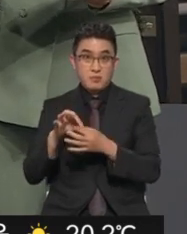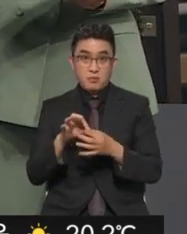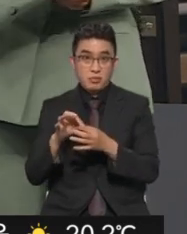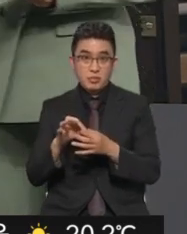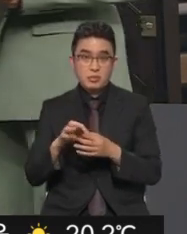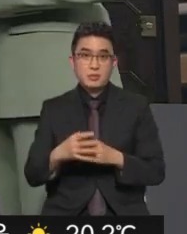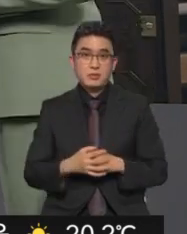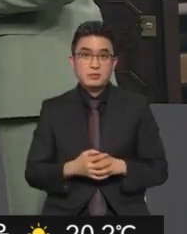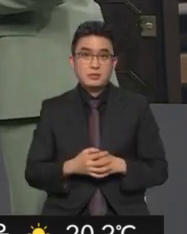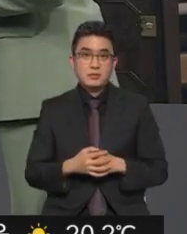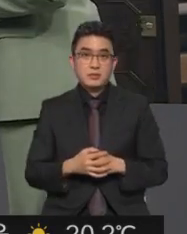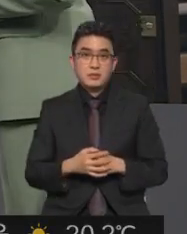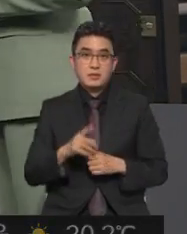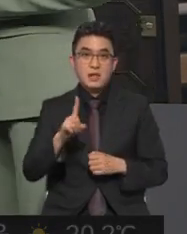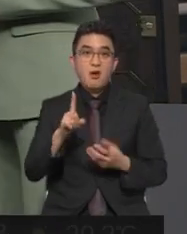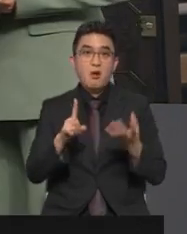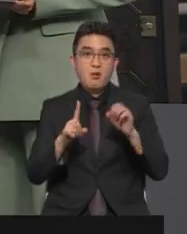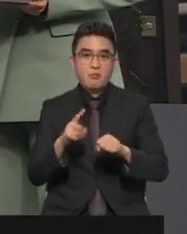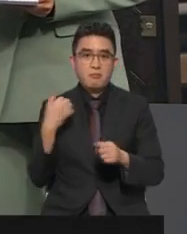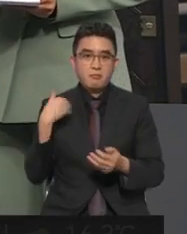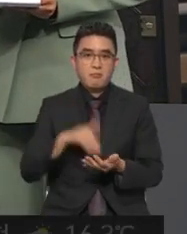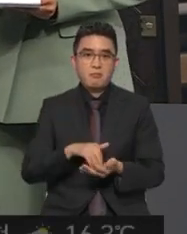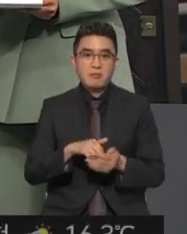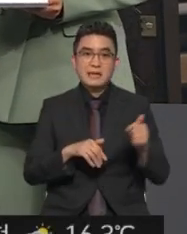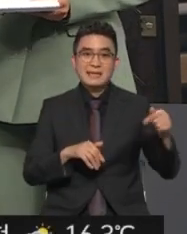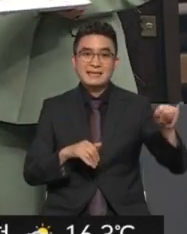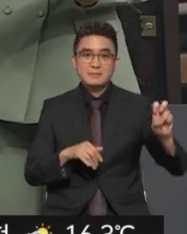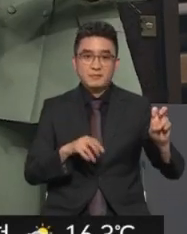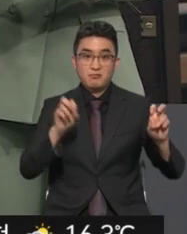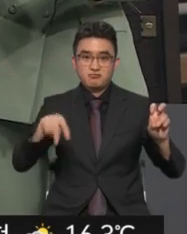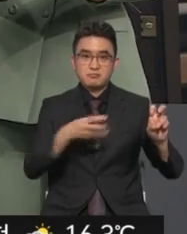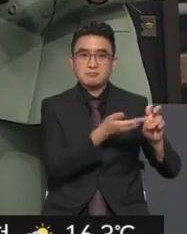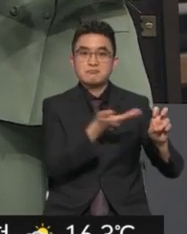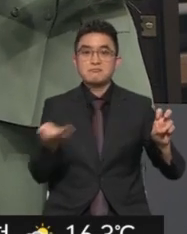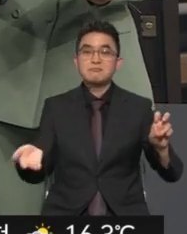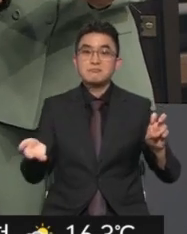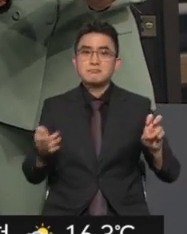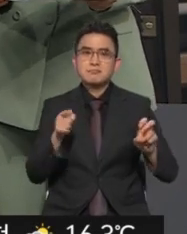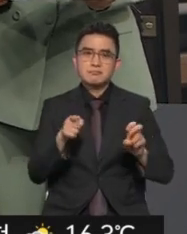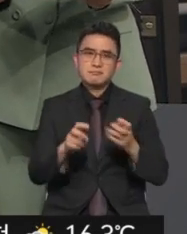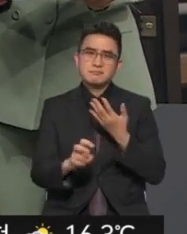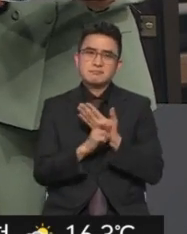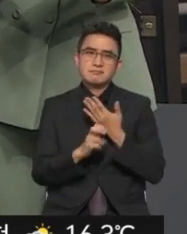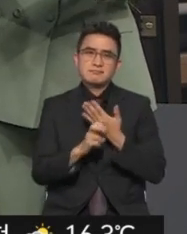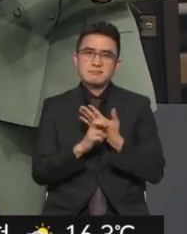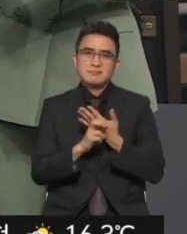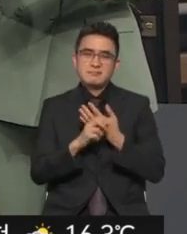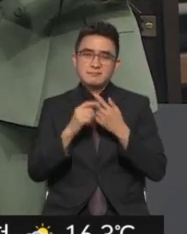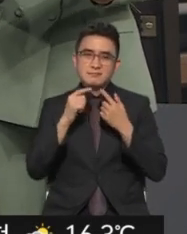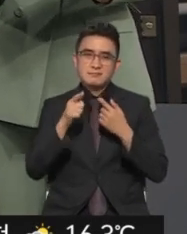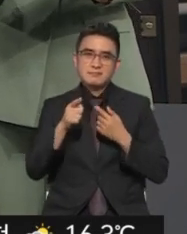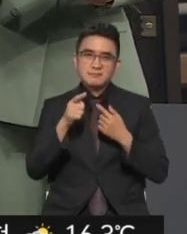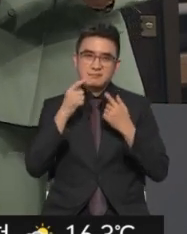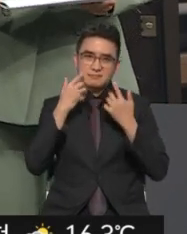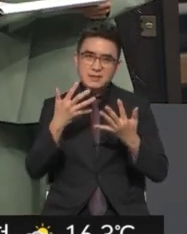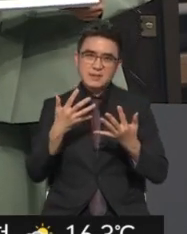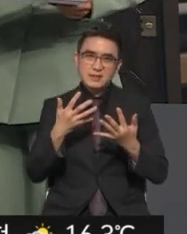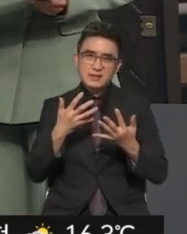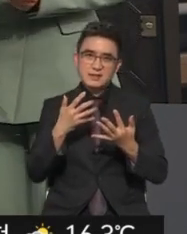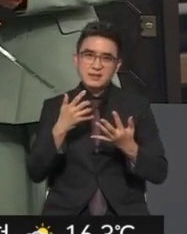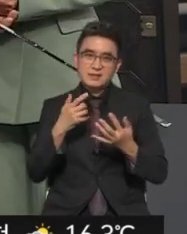유전본부장의 1억을 다시 돌려준 점 등이이 자금이 불법적이라는 점 알고 있었던